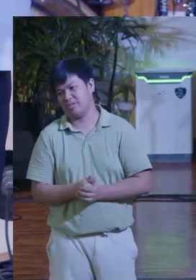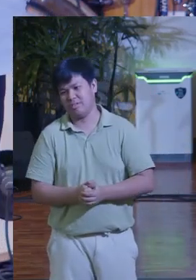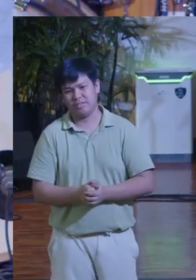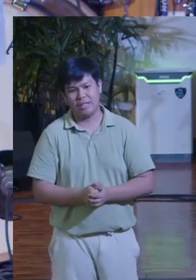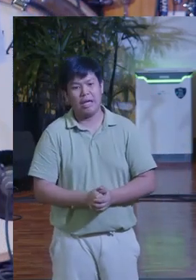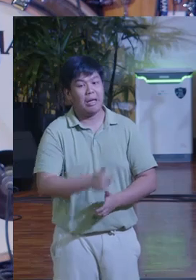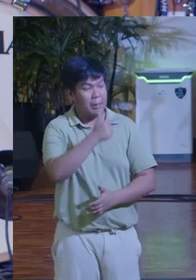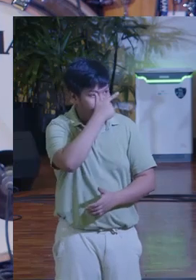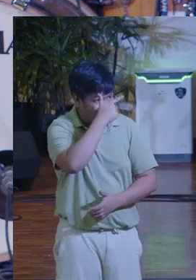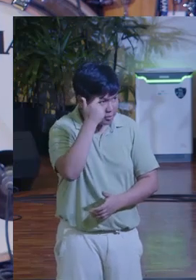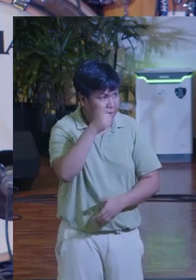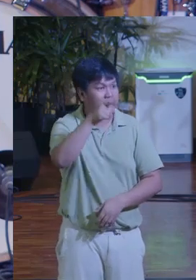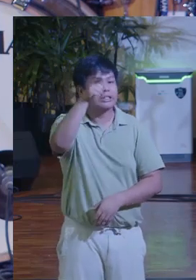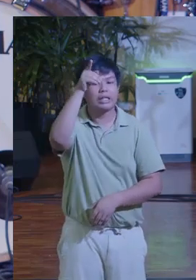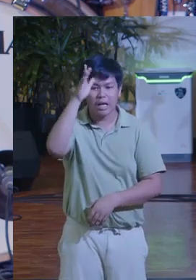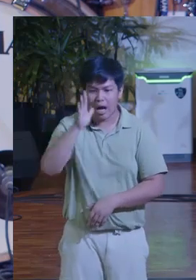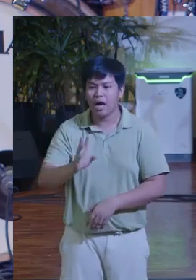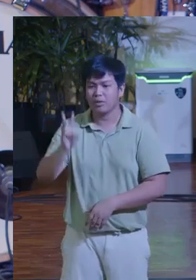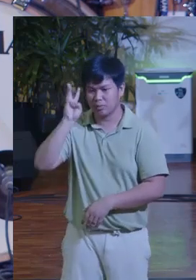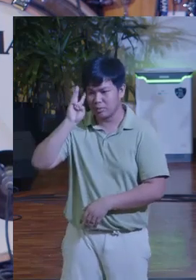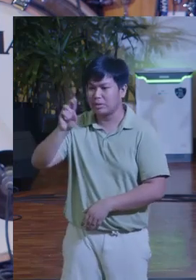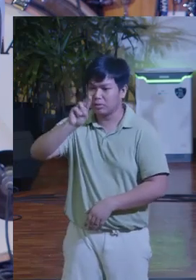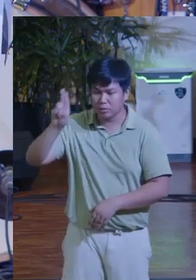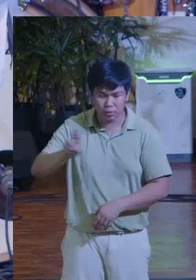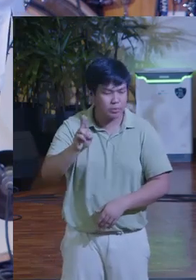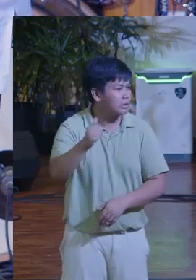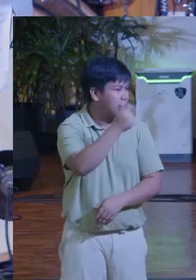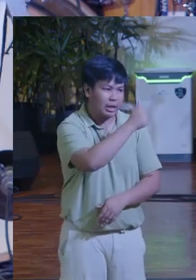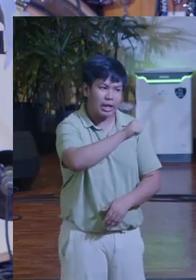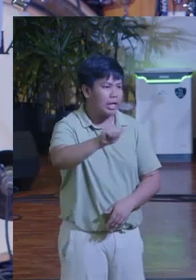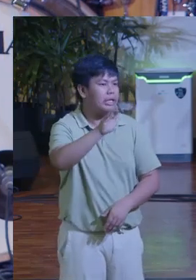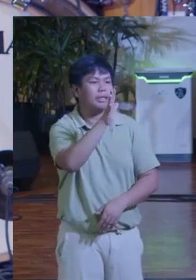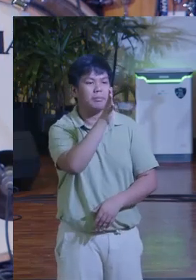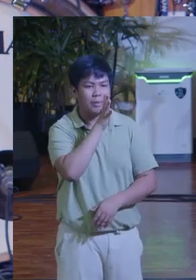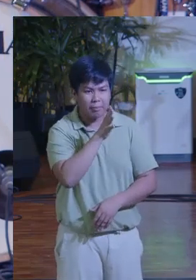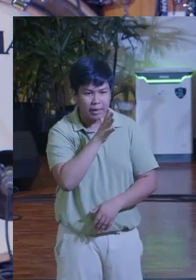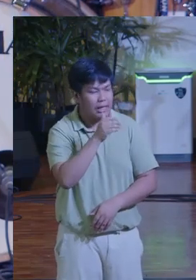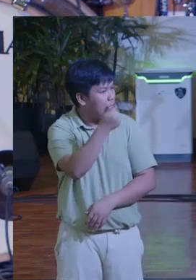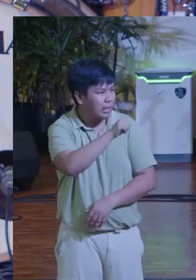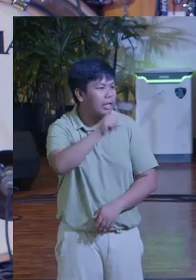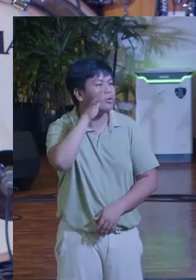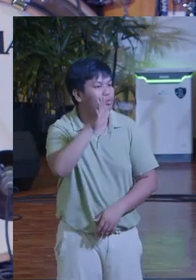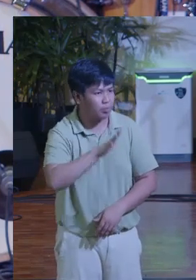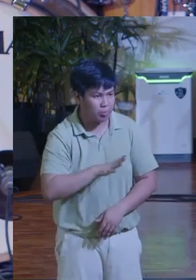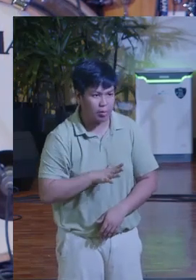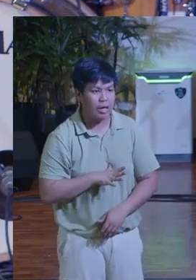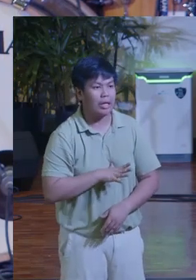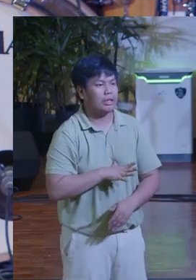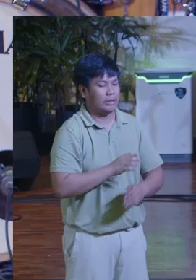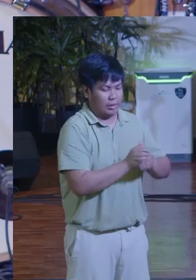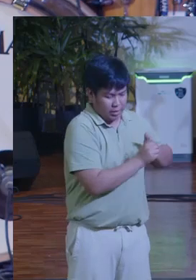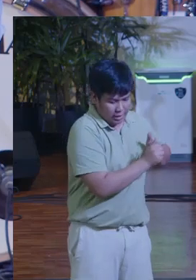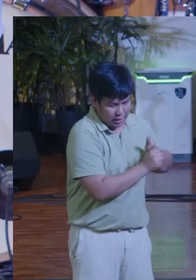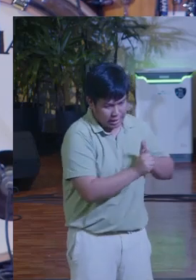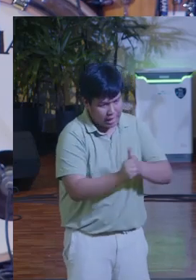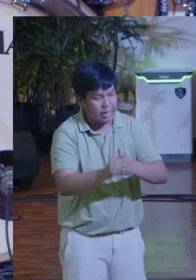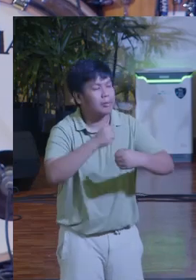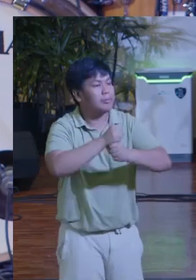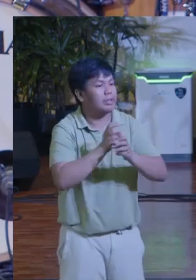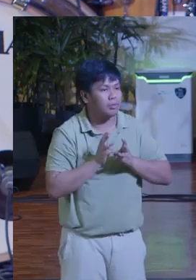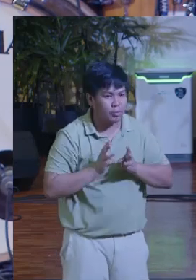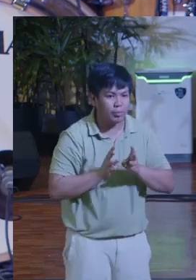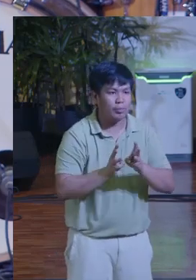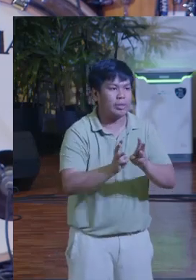Sapagkat maaaring gamitin ng Diyos ang kahit na sinong ina upang maging daluyan ng